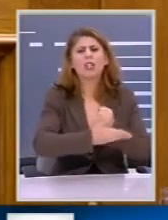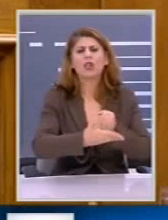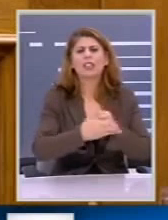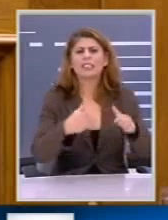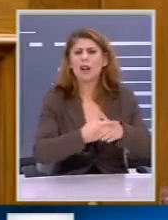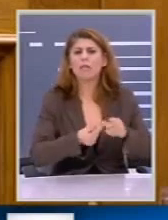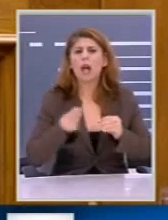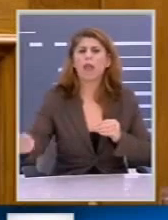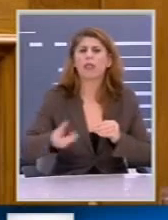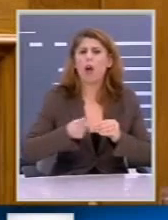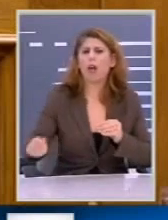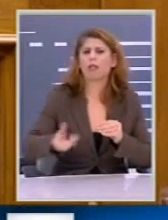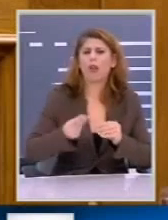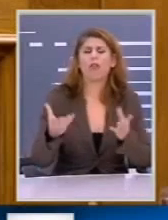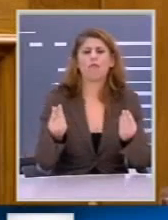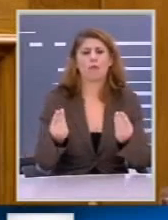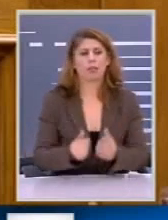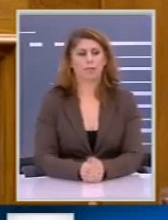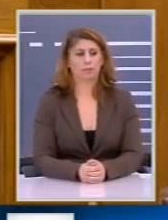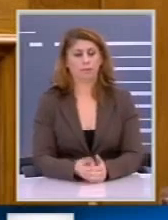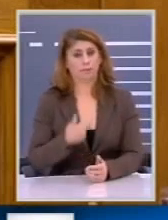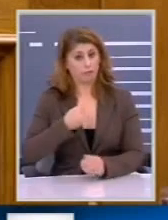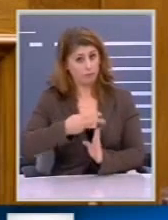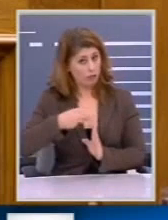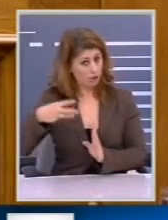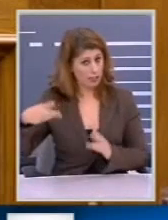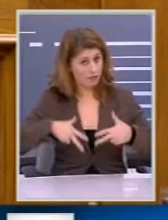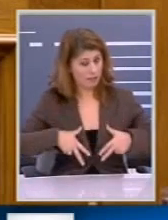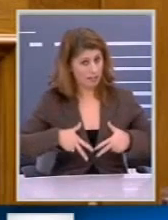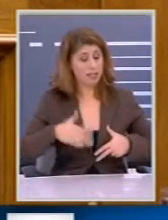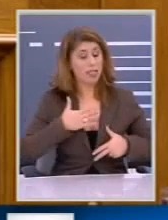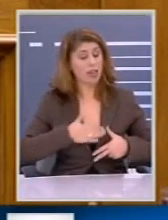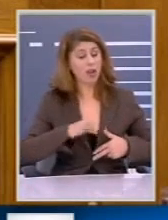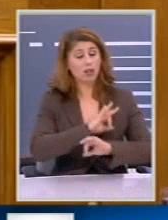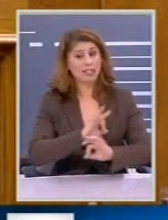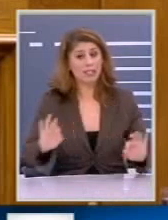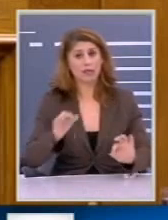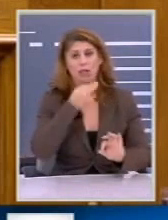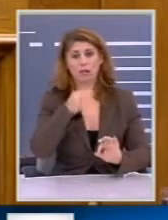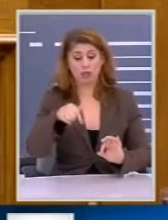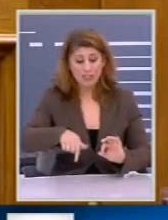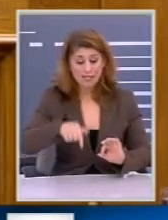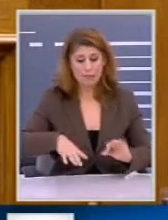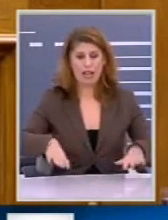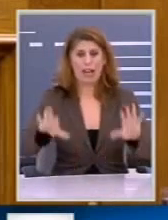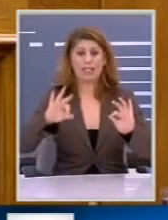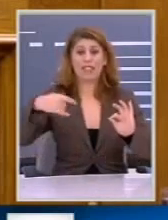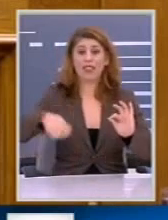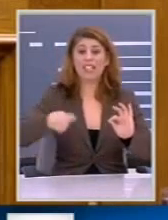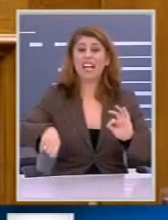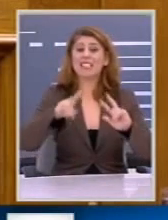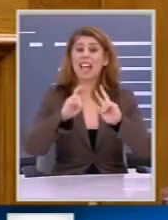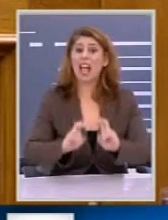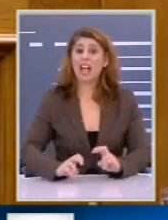κυρίες και κύριοι συνάδελφοι, εκ μέρους της κυβερνητικής πλειοψηφίας να διαβεβαιώσω ότι τώρα, μόλις σήμερα, αρχίζει ένας κύκλος δικαστικών